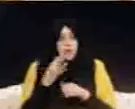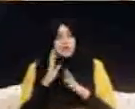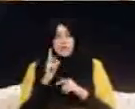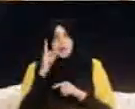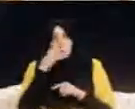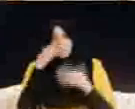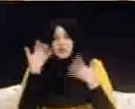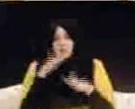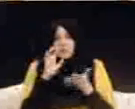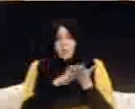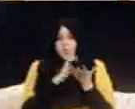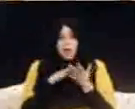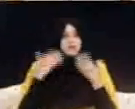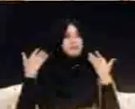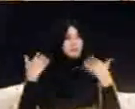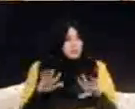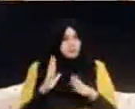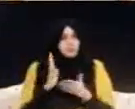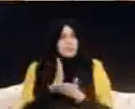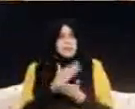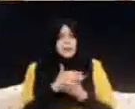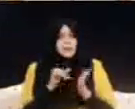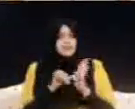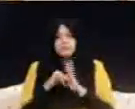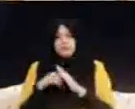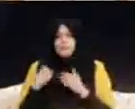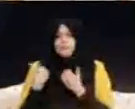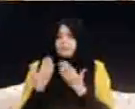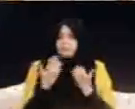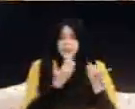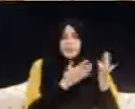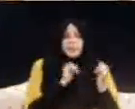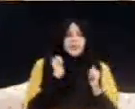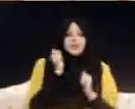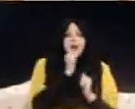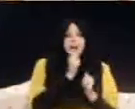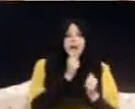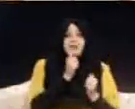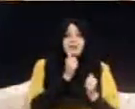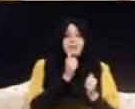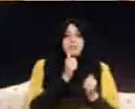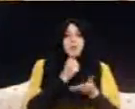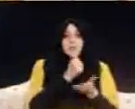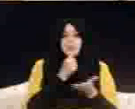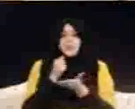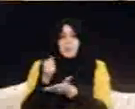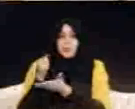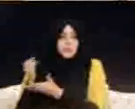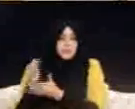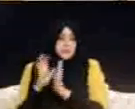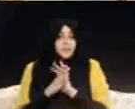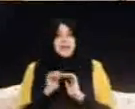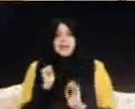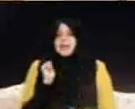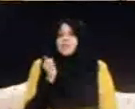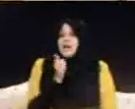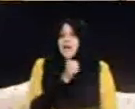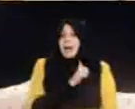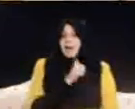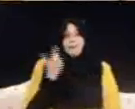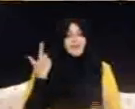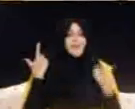هذه خلاص كملناها، فإذا امتلك الورثة حصصهم بعد ذلك كل وارث